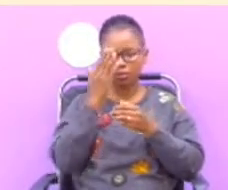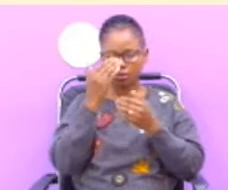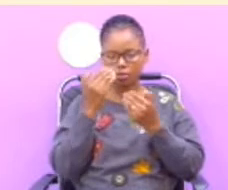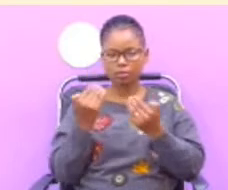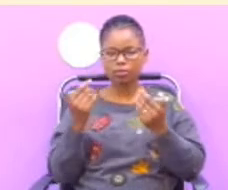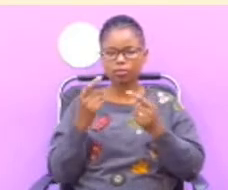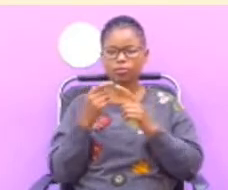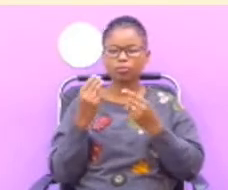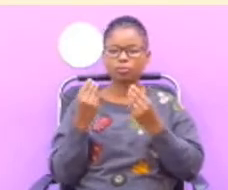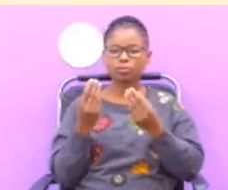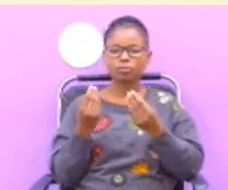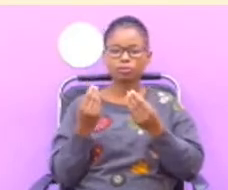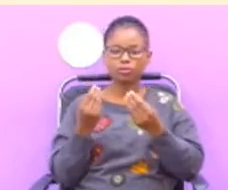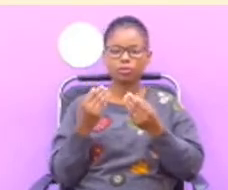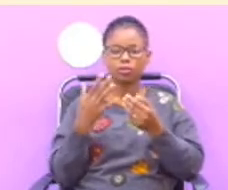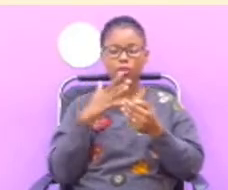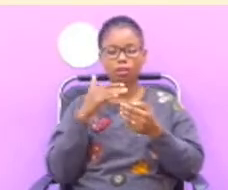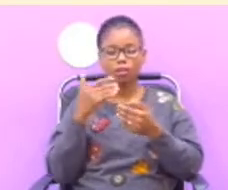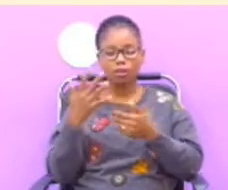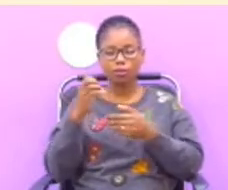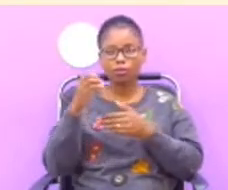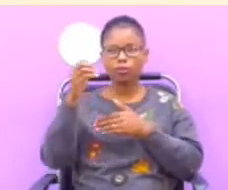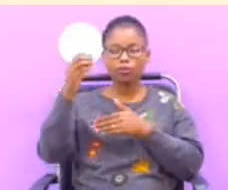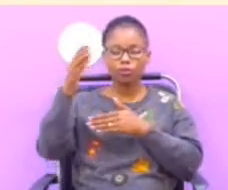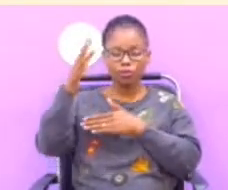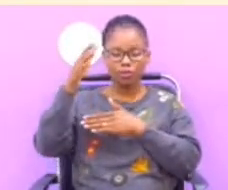Naguwako kwa Jehova na waki nyire hau.